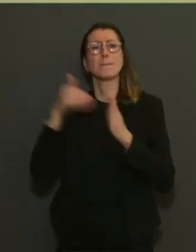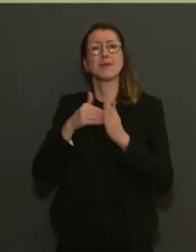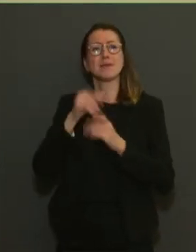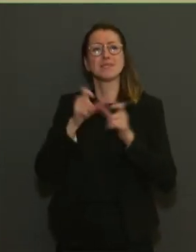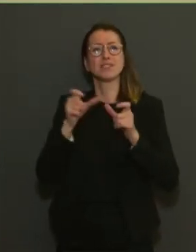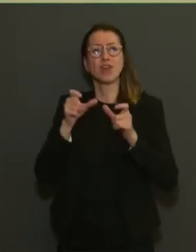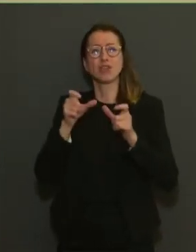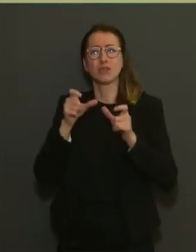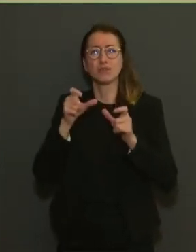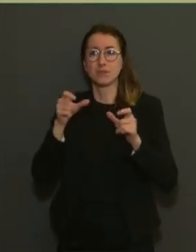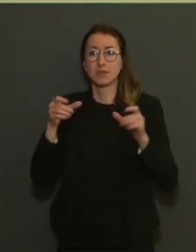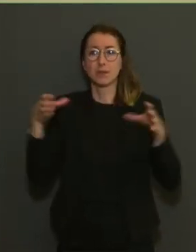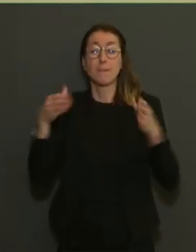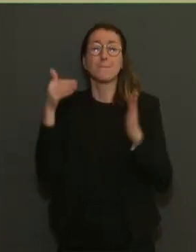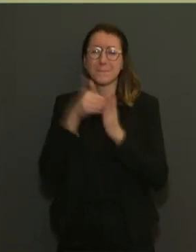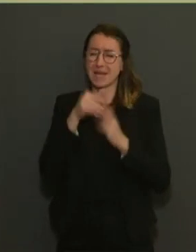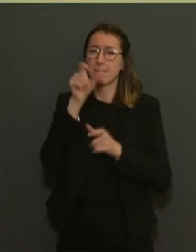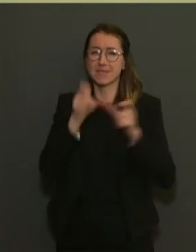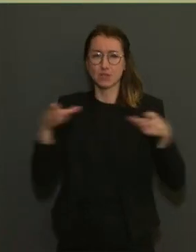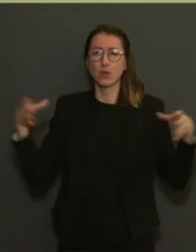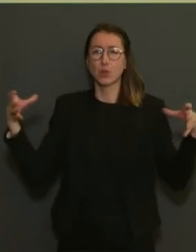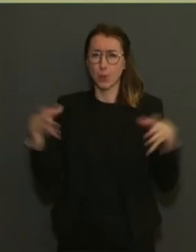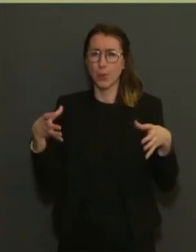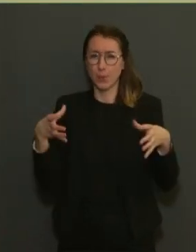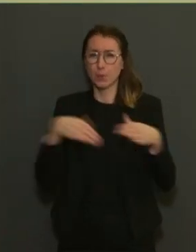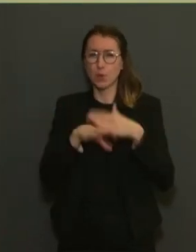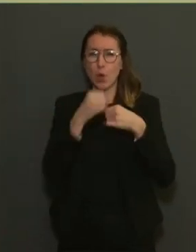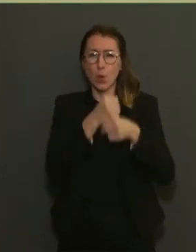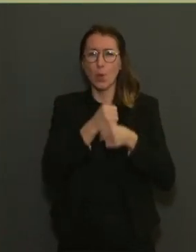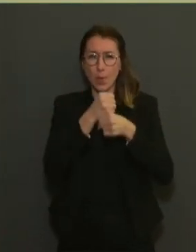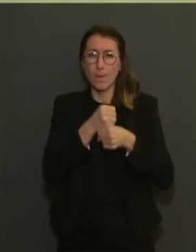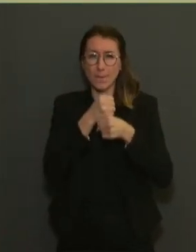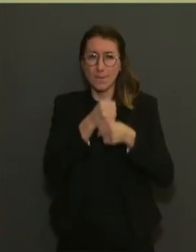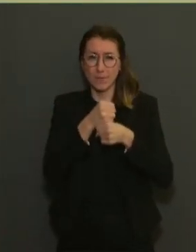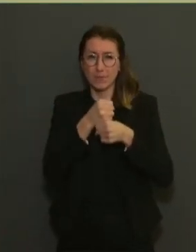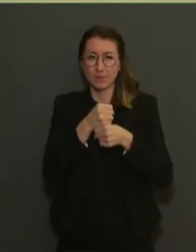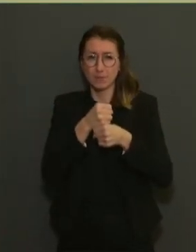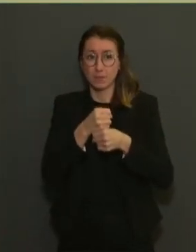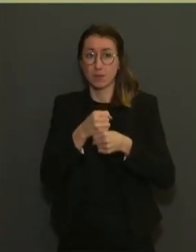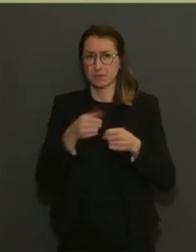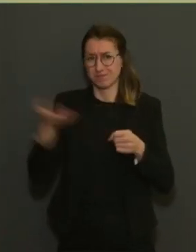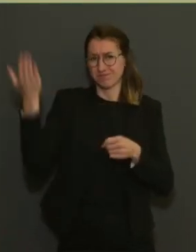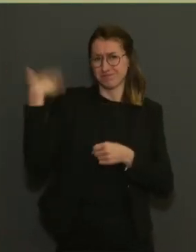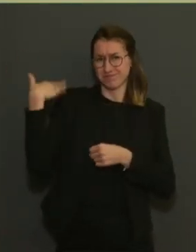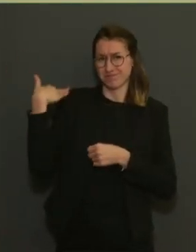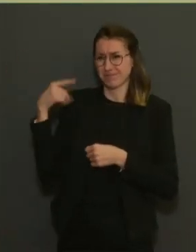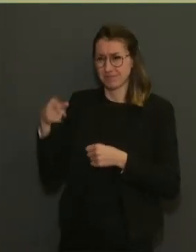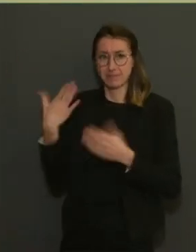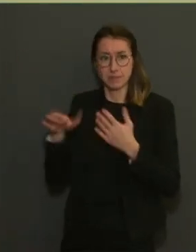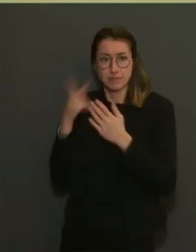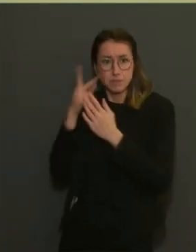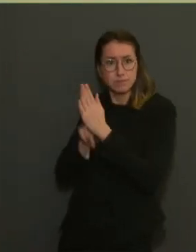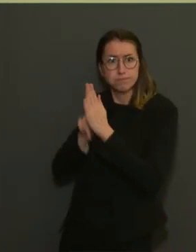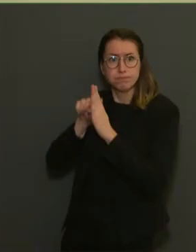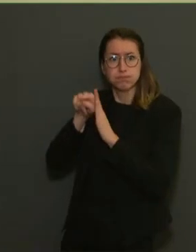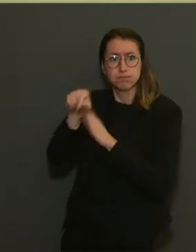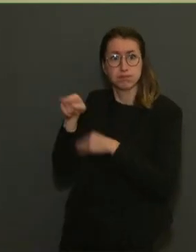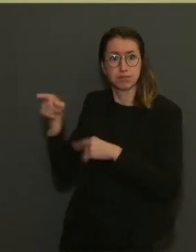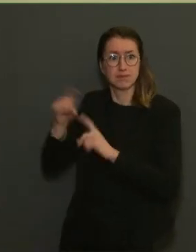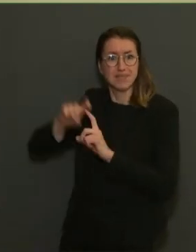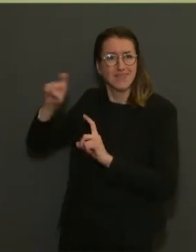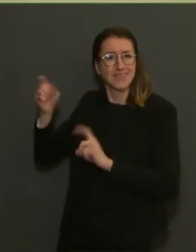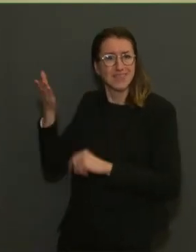la fin du mois de juin. Que voyons-nous ? Eh bien, nous voyons qu'actuellement, partout en Belgique, il n'y a plus de différence entre les